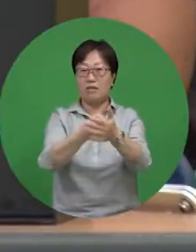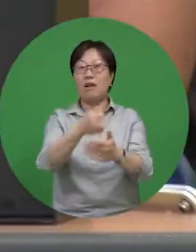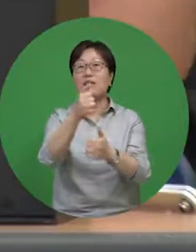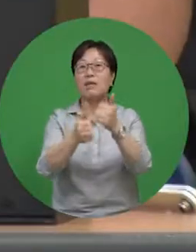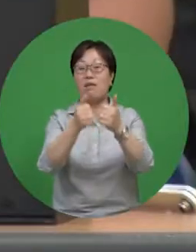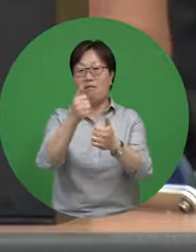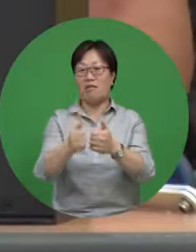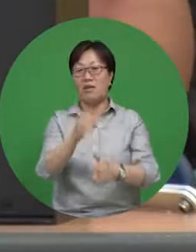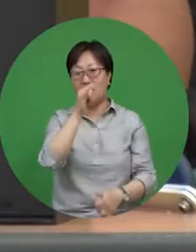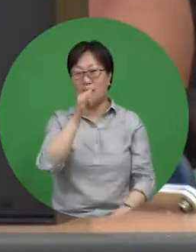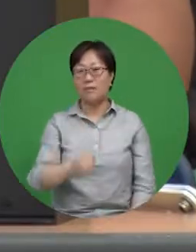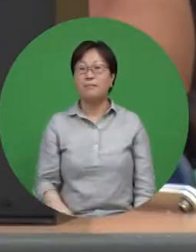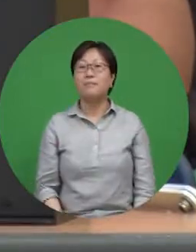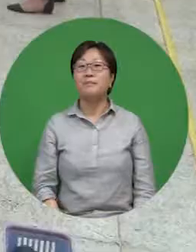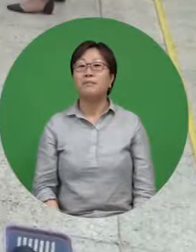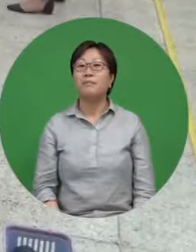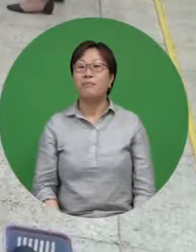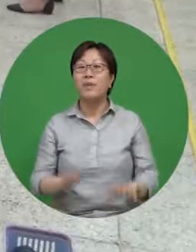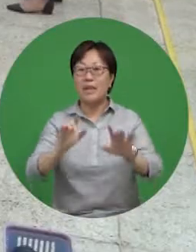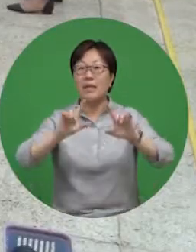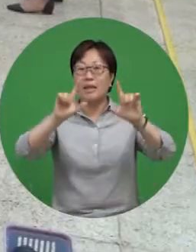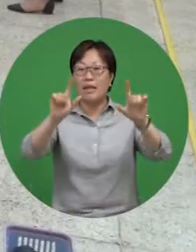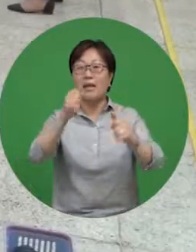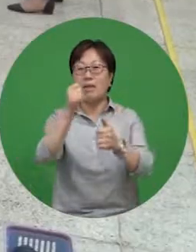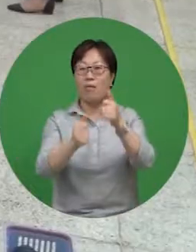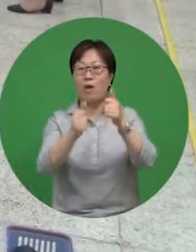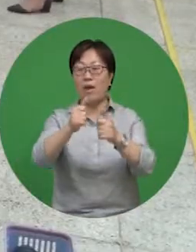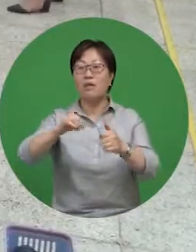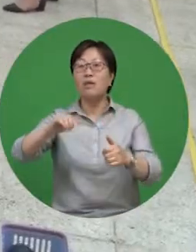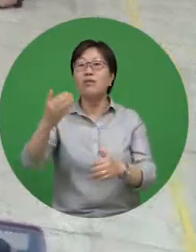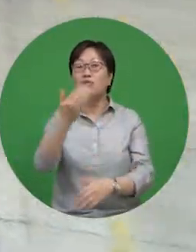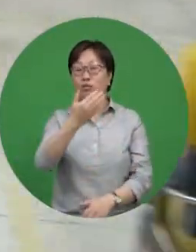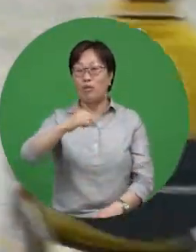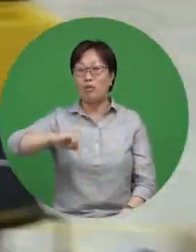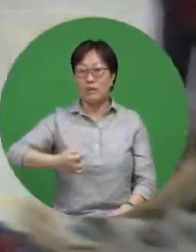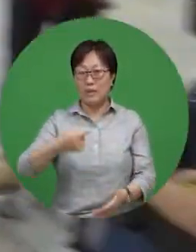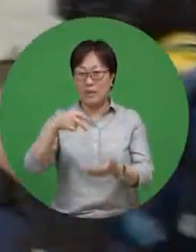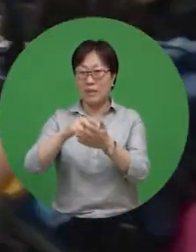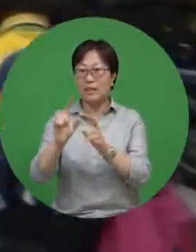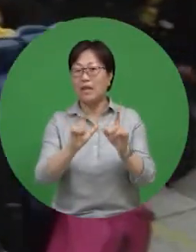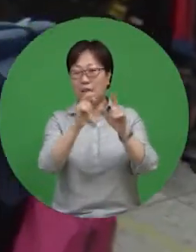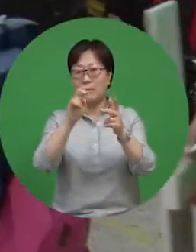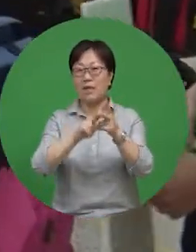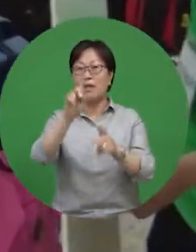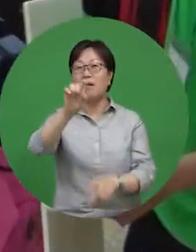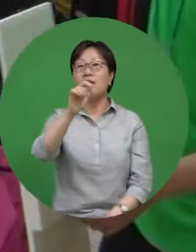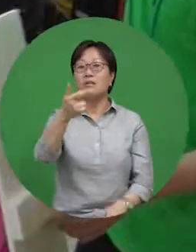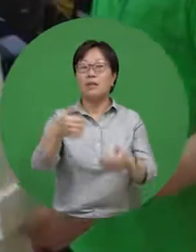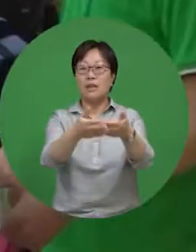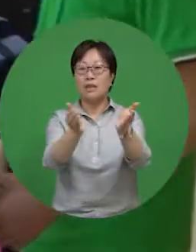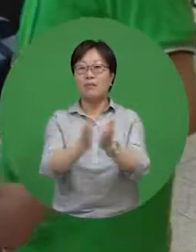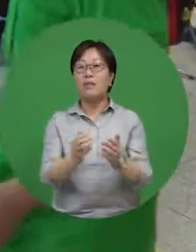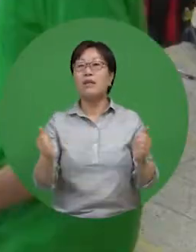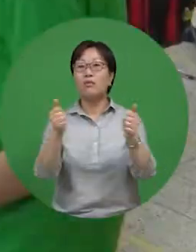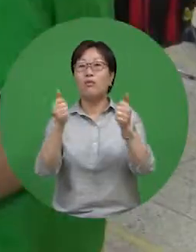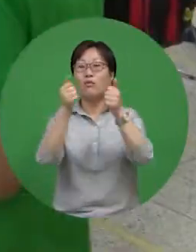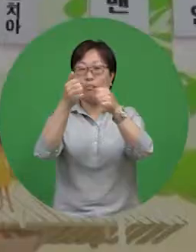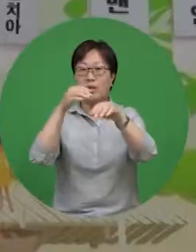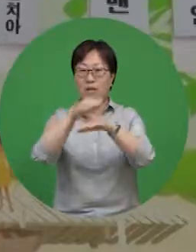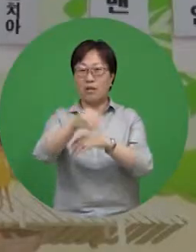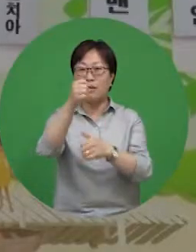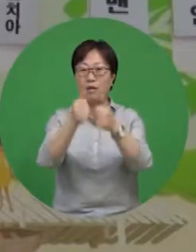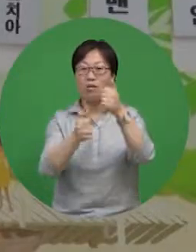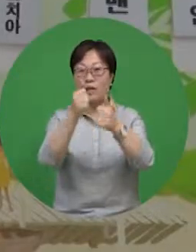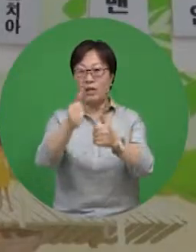승패를 결정하는 경기입니다. 이날 대회에는 구로 장애인 자립생활센터의 16개 팀이